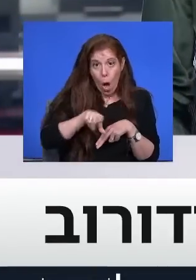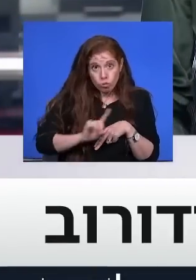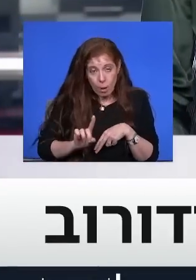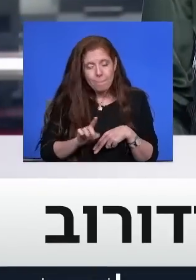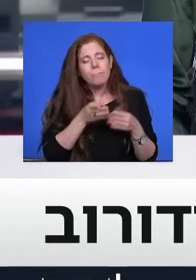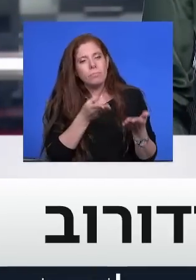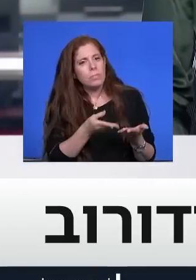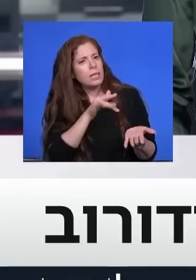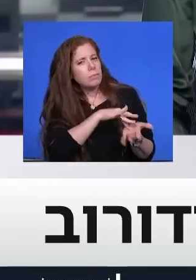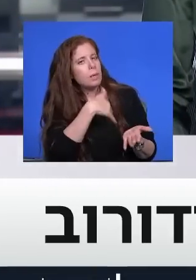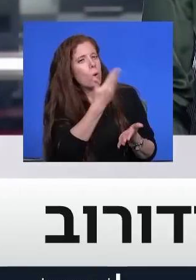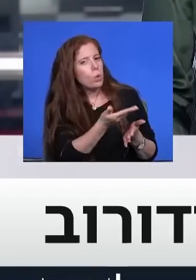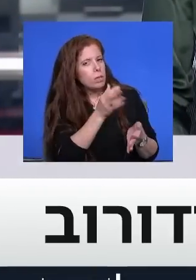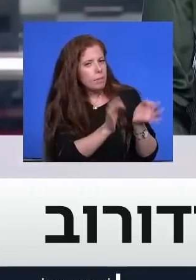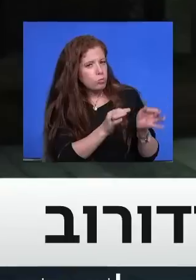מחוץ לבית המשפט בנצרת.